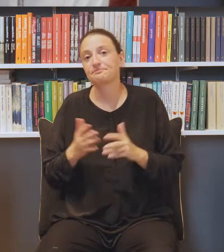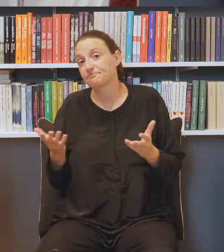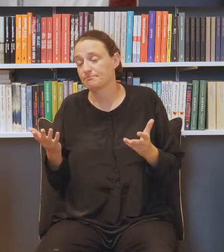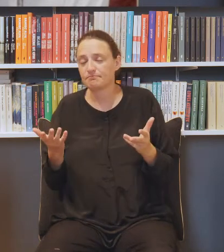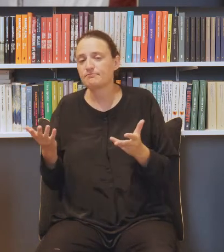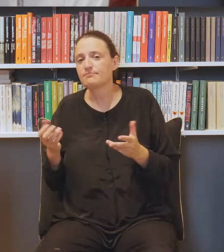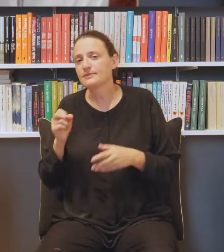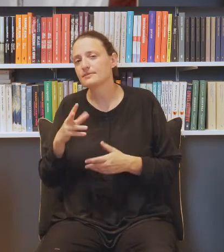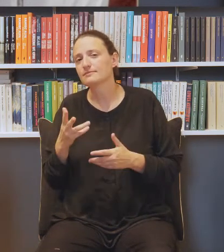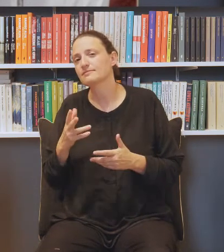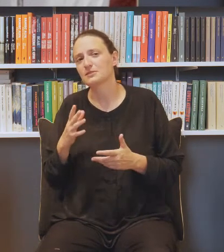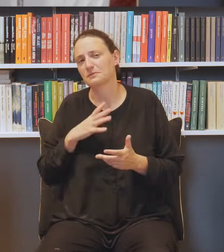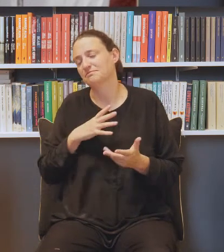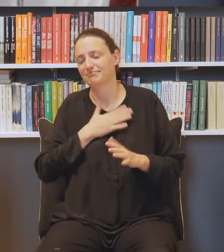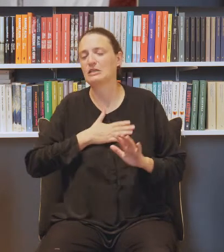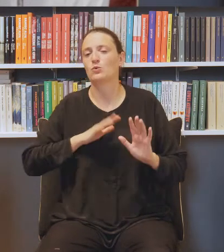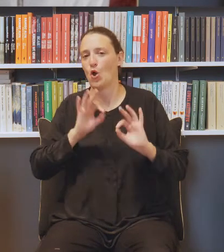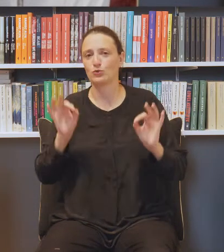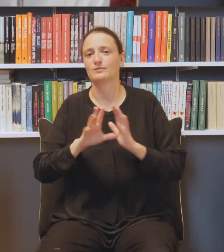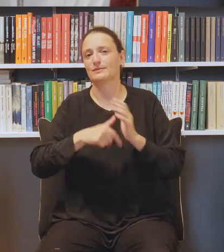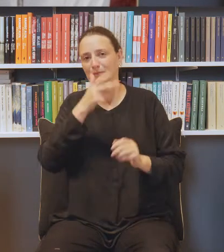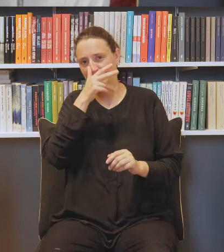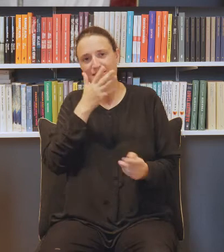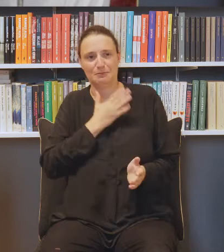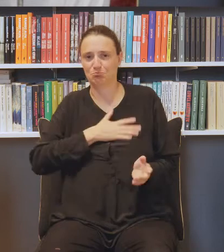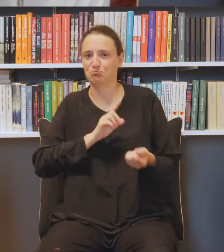więc było bardzo miło w Fabianicach.